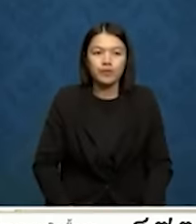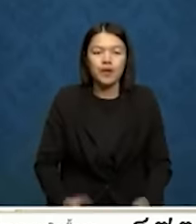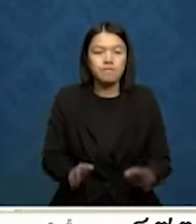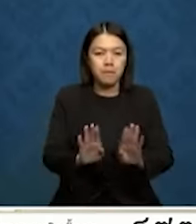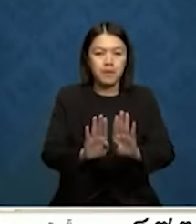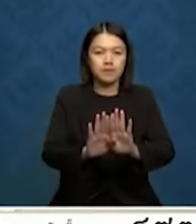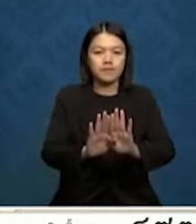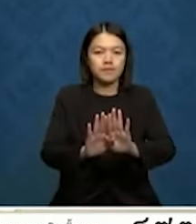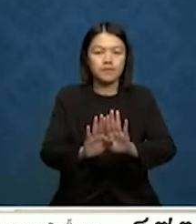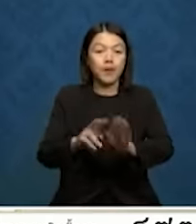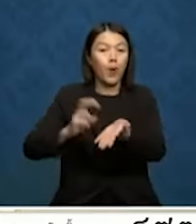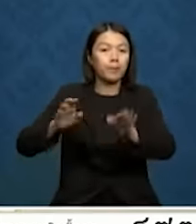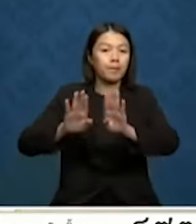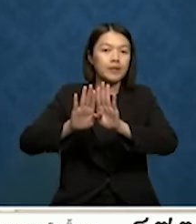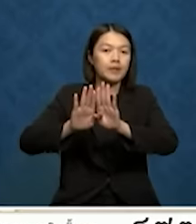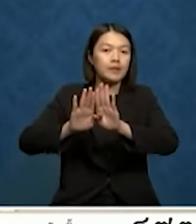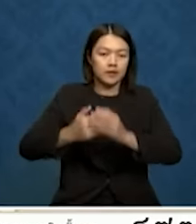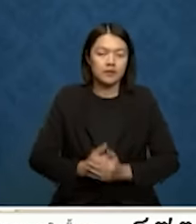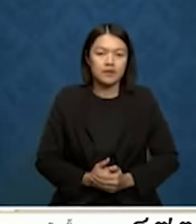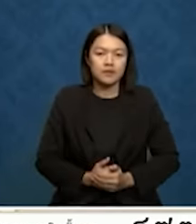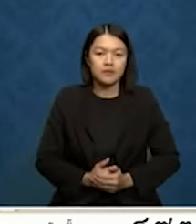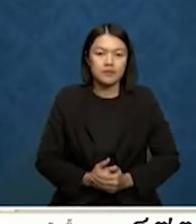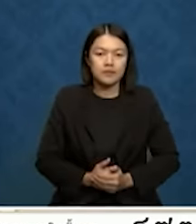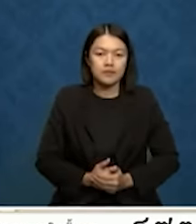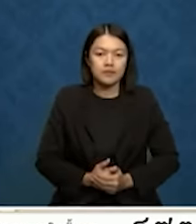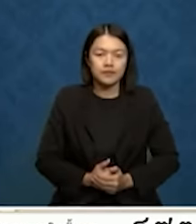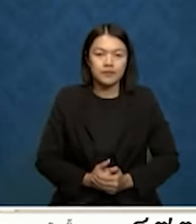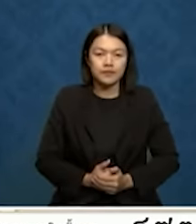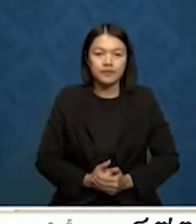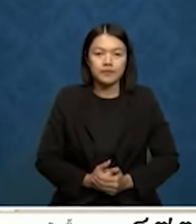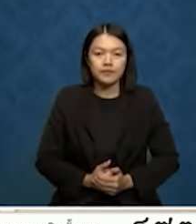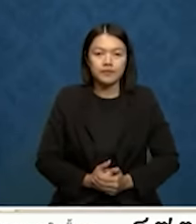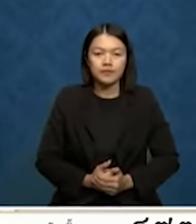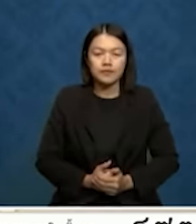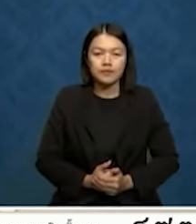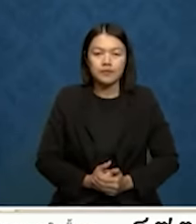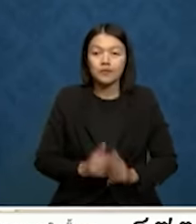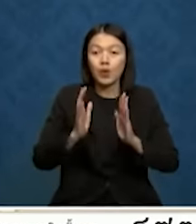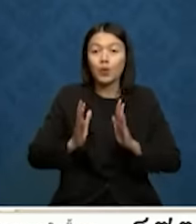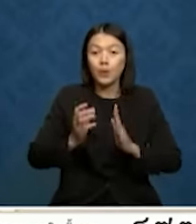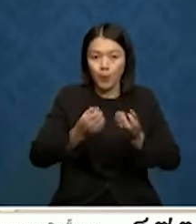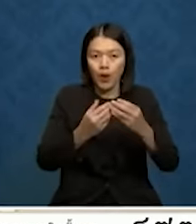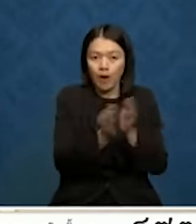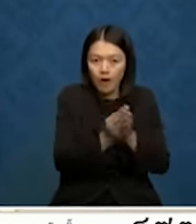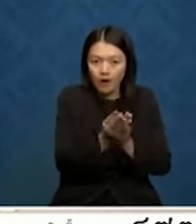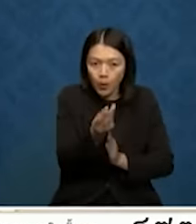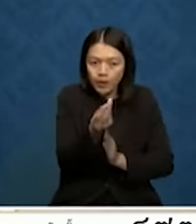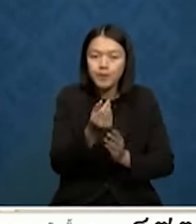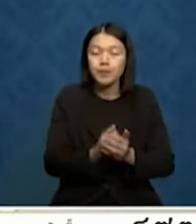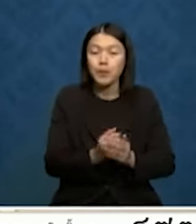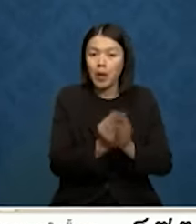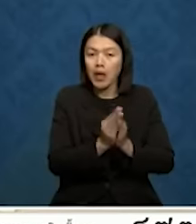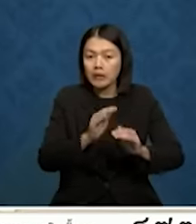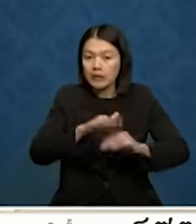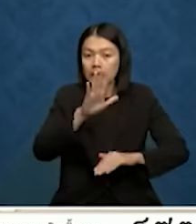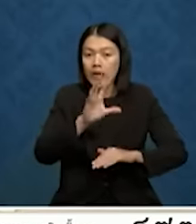การรับรองนะครับก็ให้เจ้าหน้าที่แจ้งคะแนนถ้าคะแนนออกมา